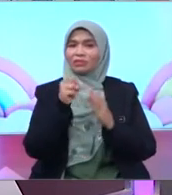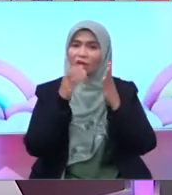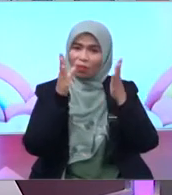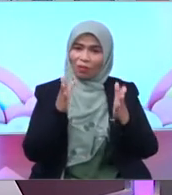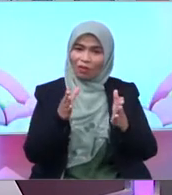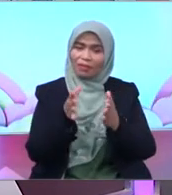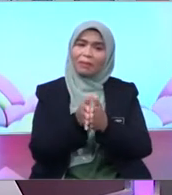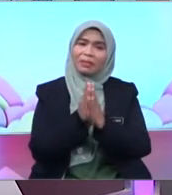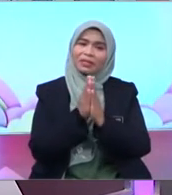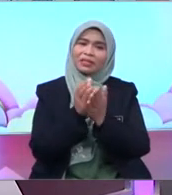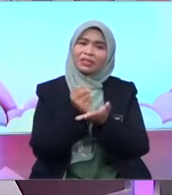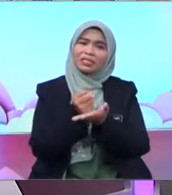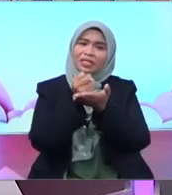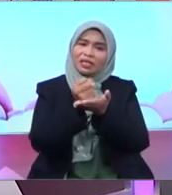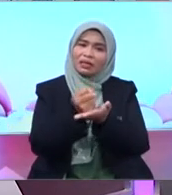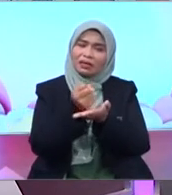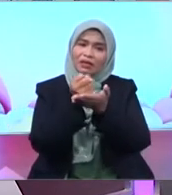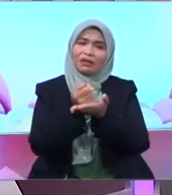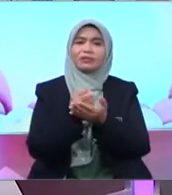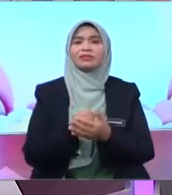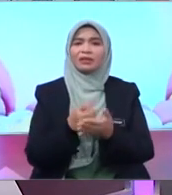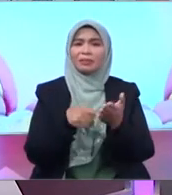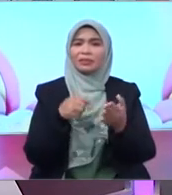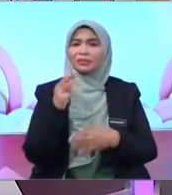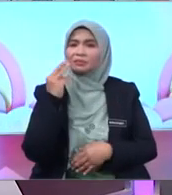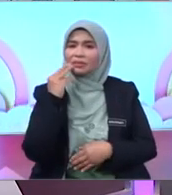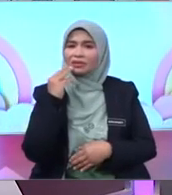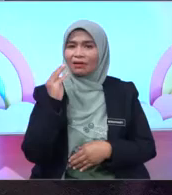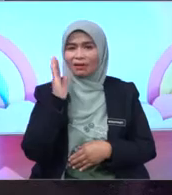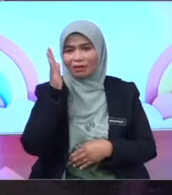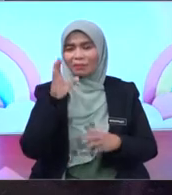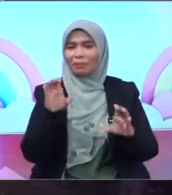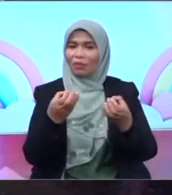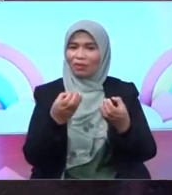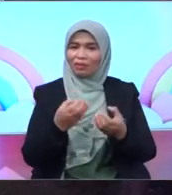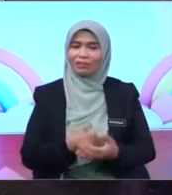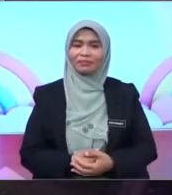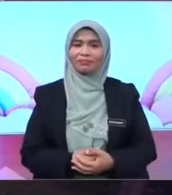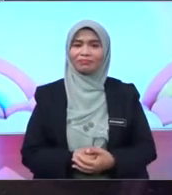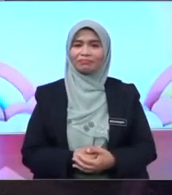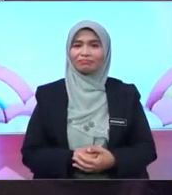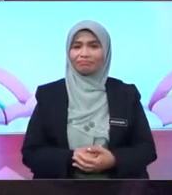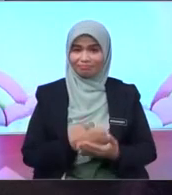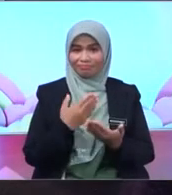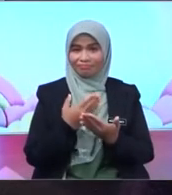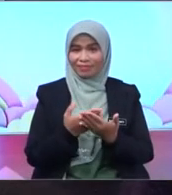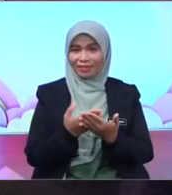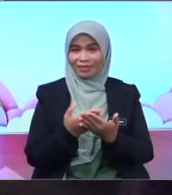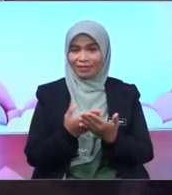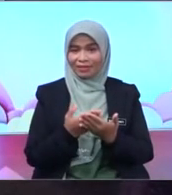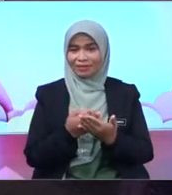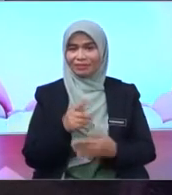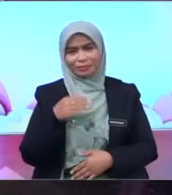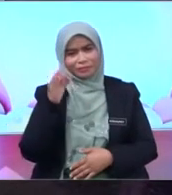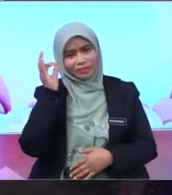Miracle aku kai.apk bedanya melihat situasi tersebut Wow kita bayangkan